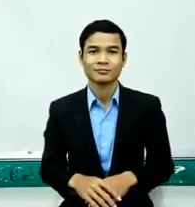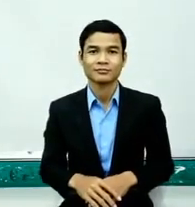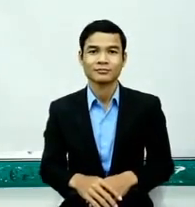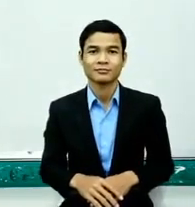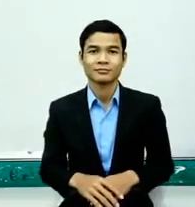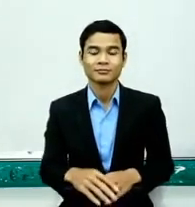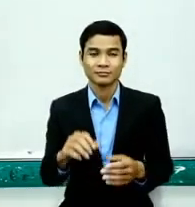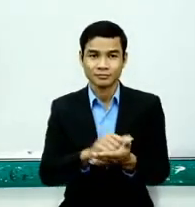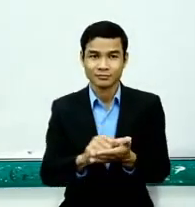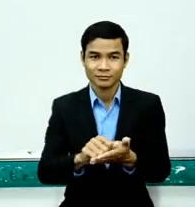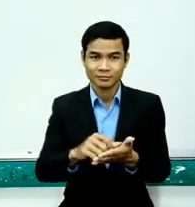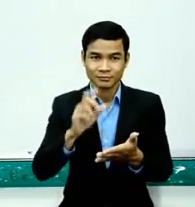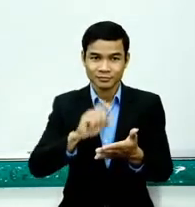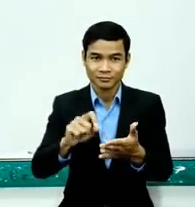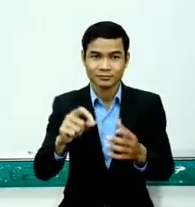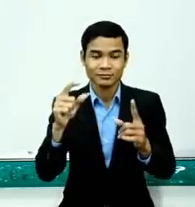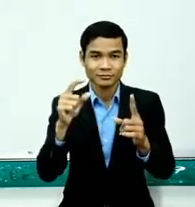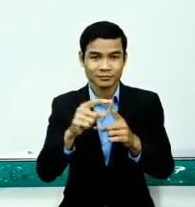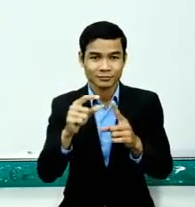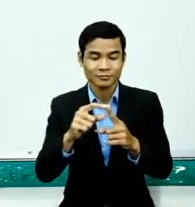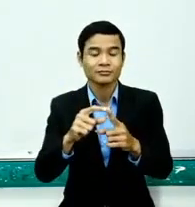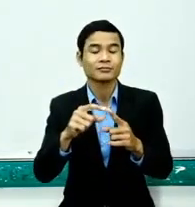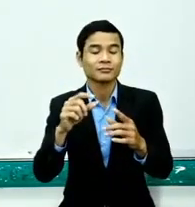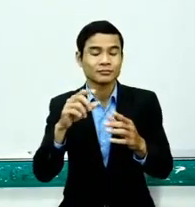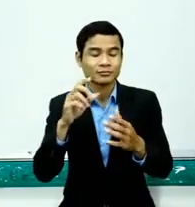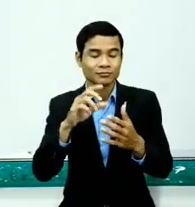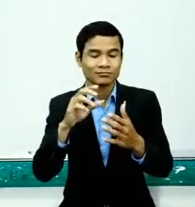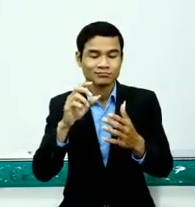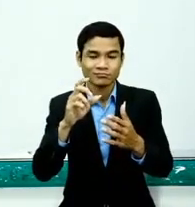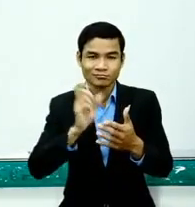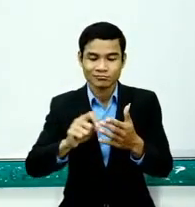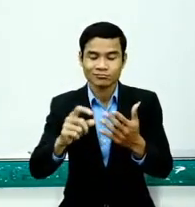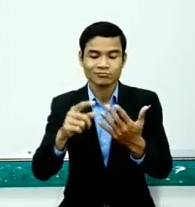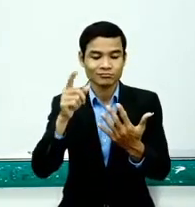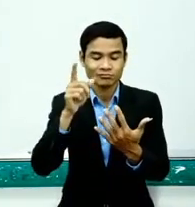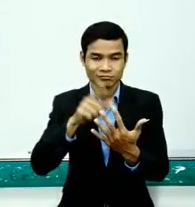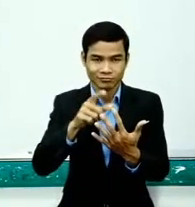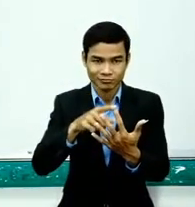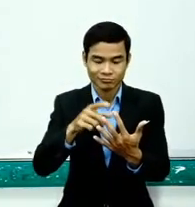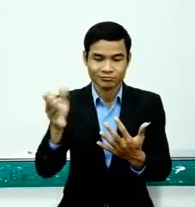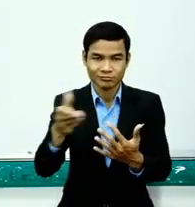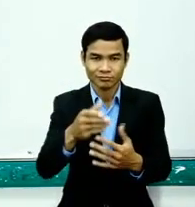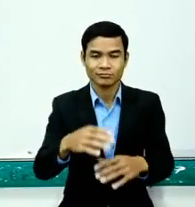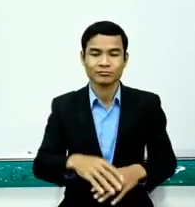Chà, lục chánh sơ xê sra a, chà, sra a.